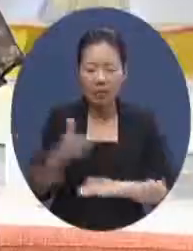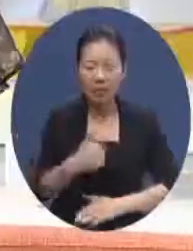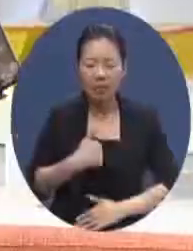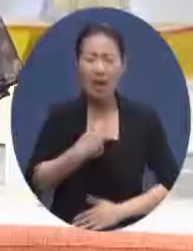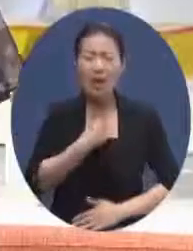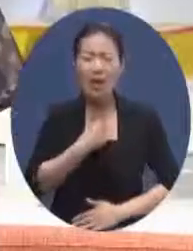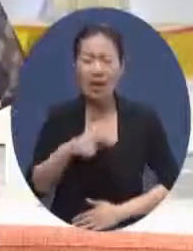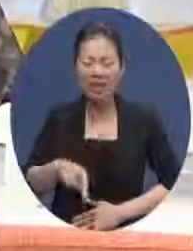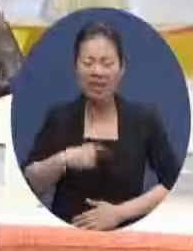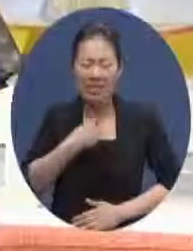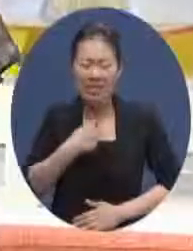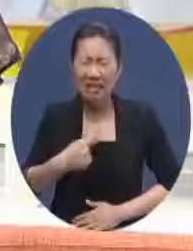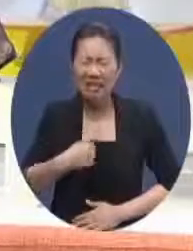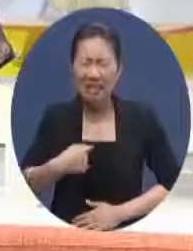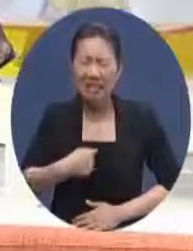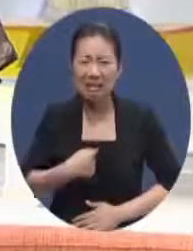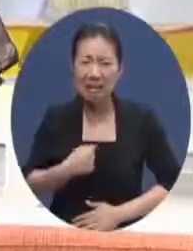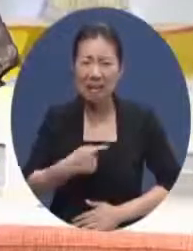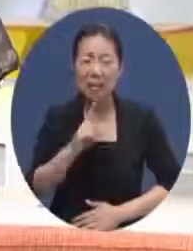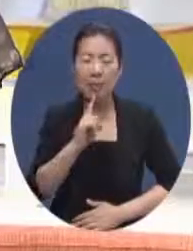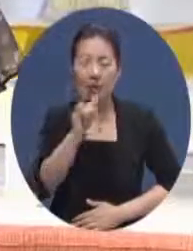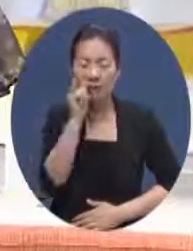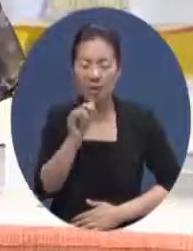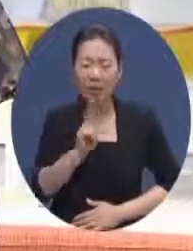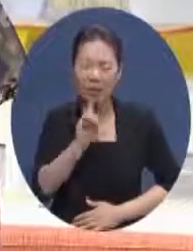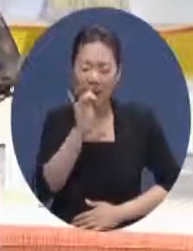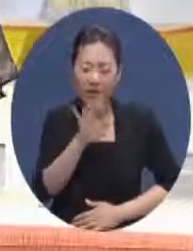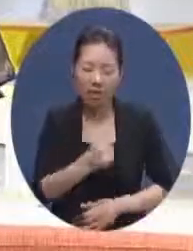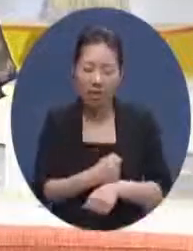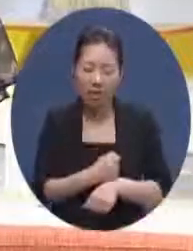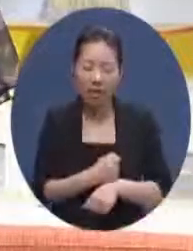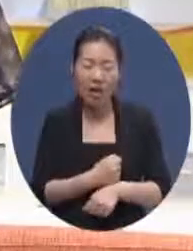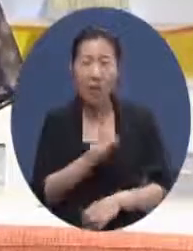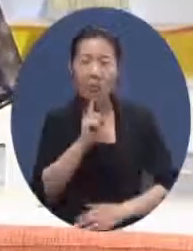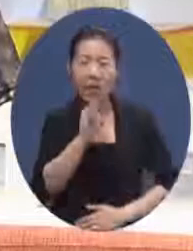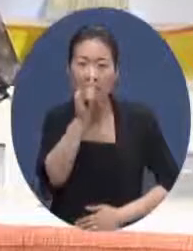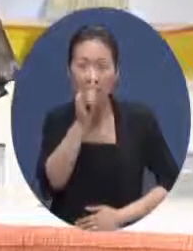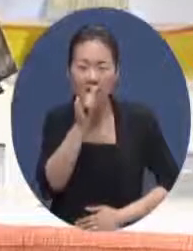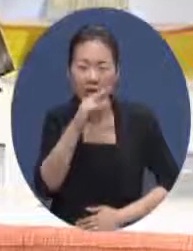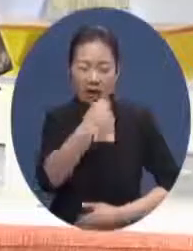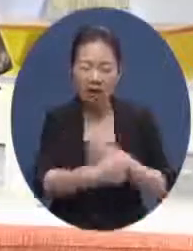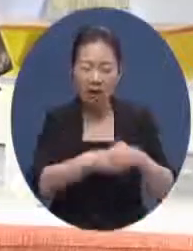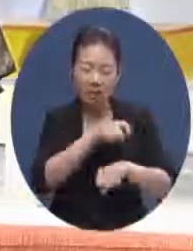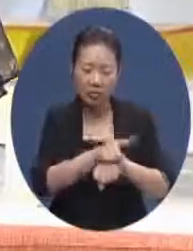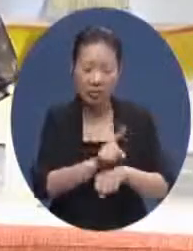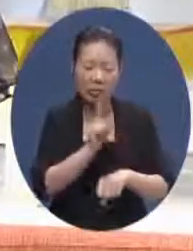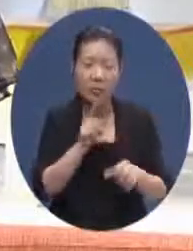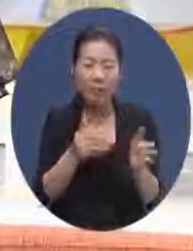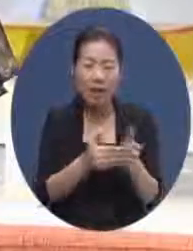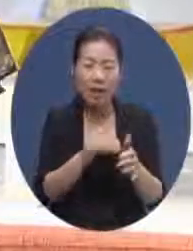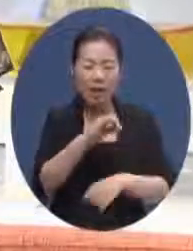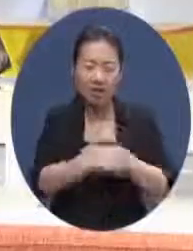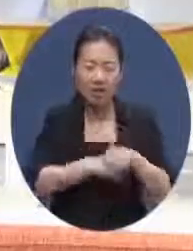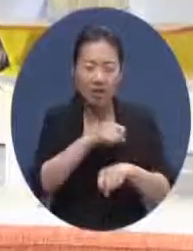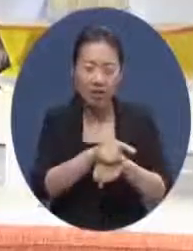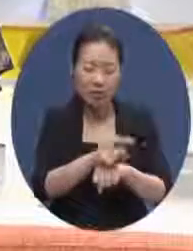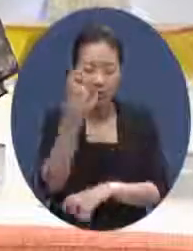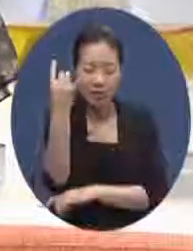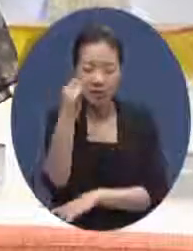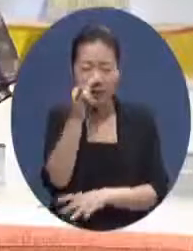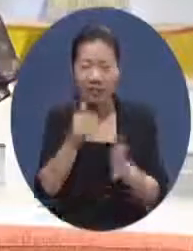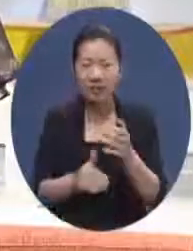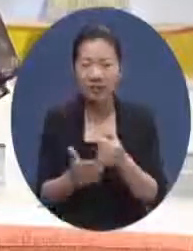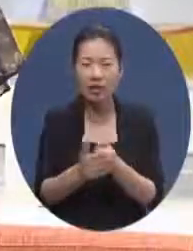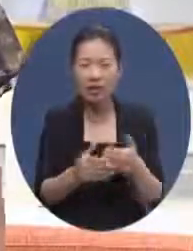거야, 뭐 내가 막 하잖아요. 막 말도 안 되는 거막 해보잖아요. 그걸 자율성이라고 하고요. 그 자율성이 기반이